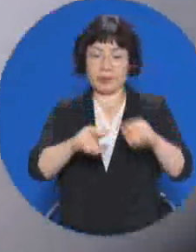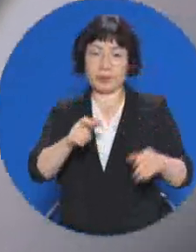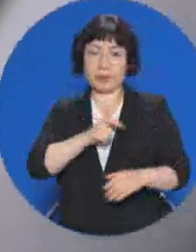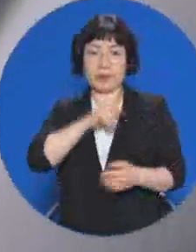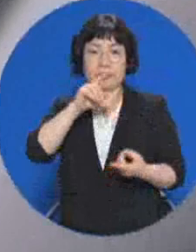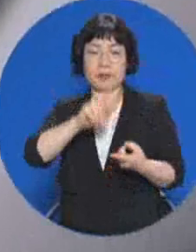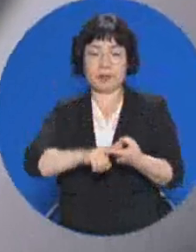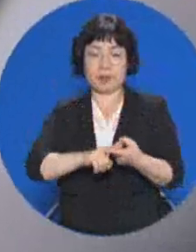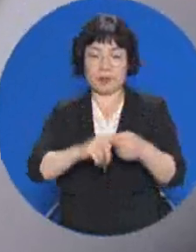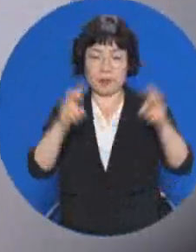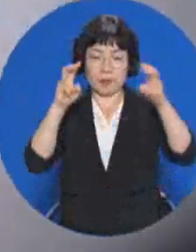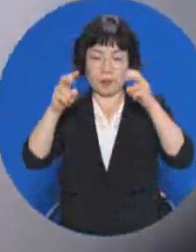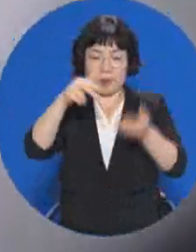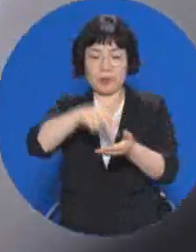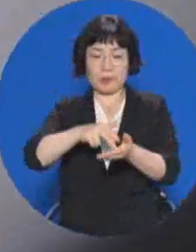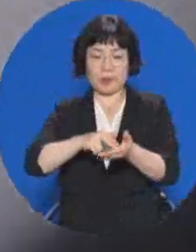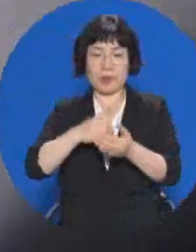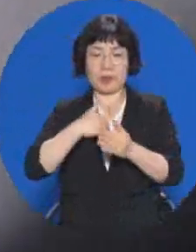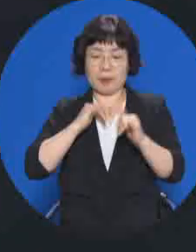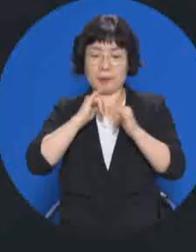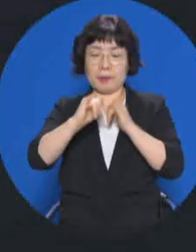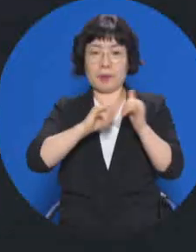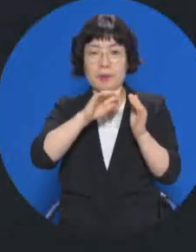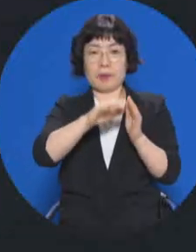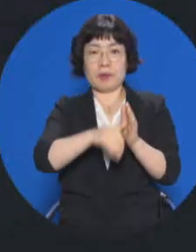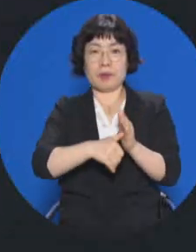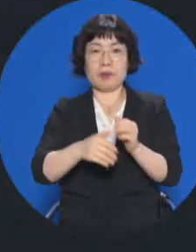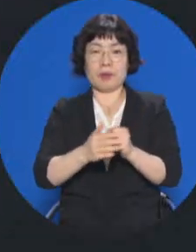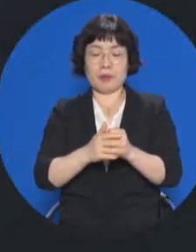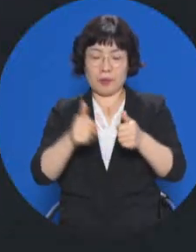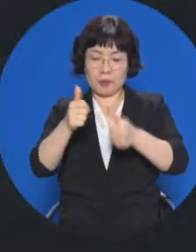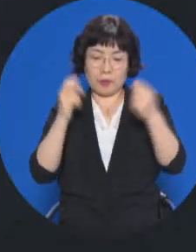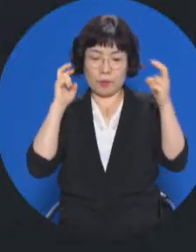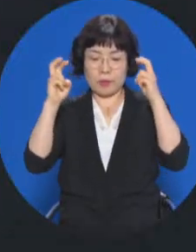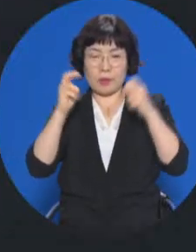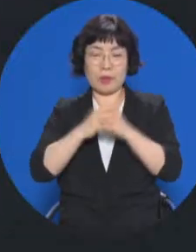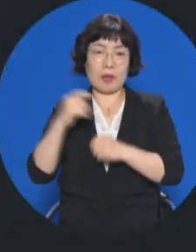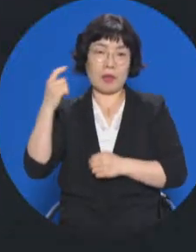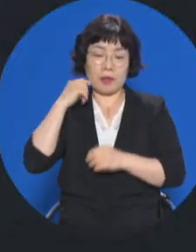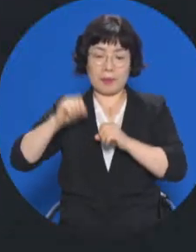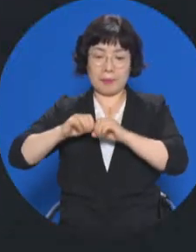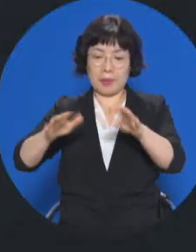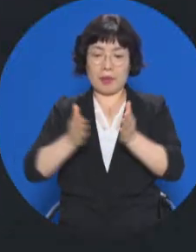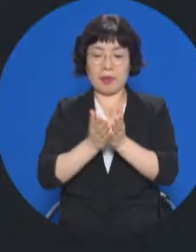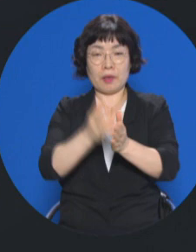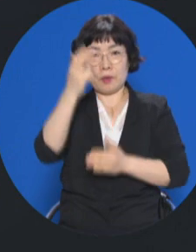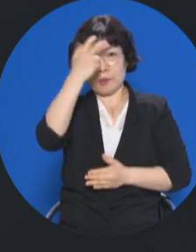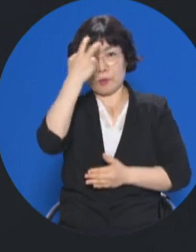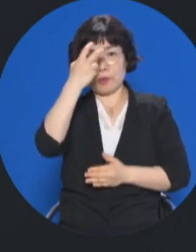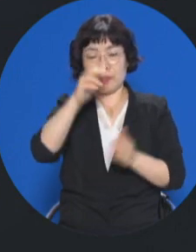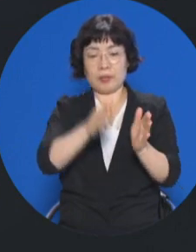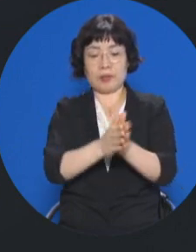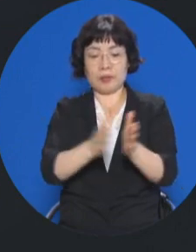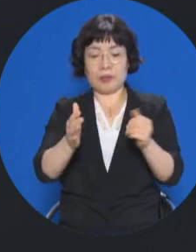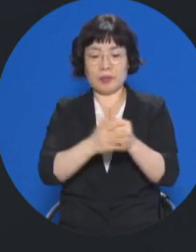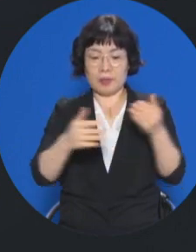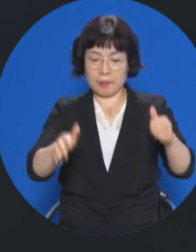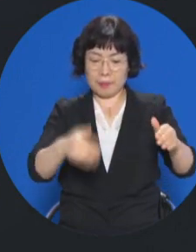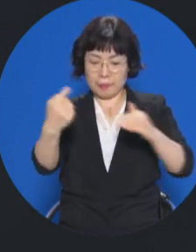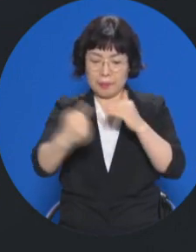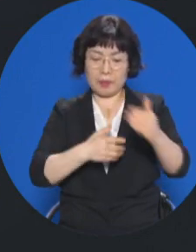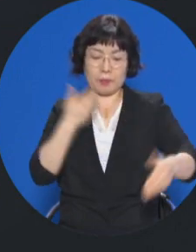대해 납품업체 측은 MBC와의 통화에서 경쟁사의 허위 제보로 해경의 수사가 시작됐고 해경의